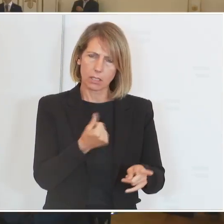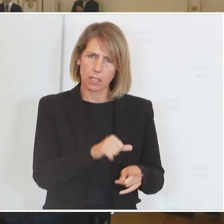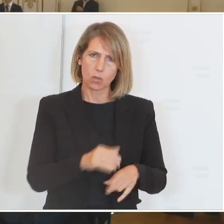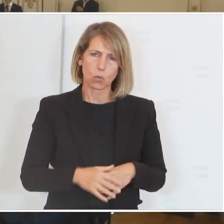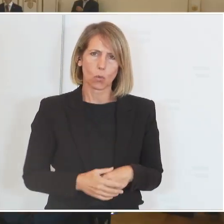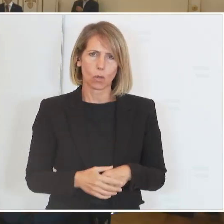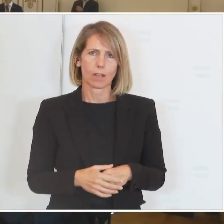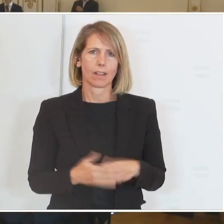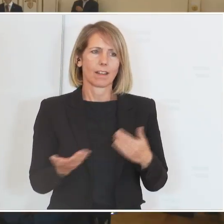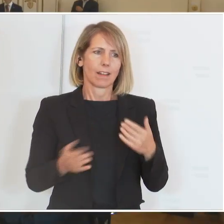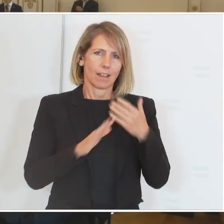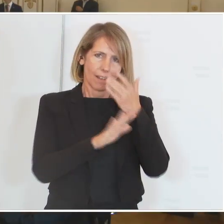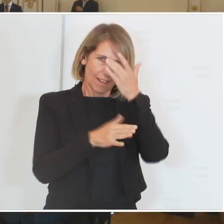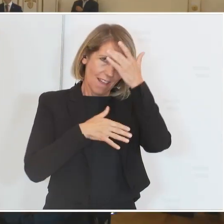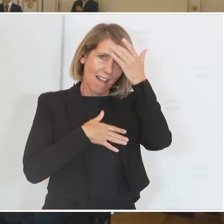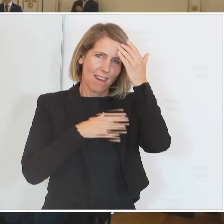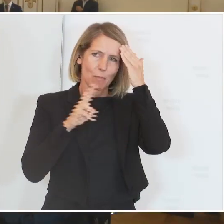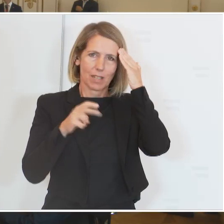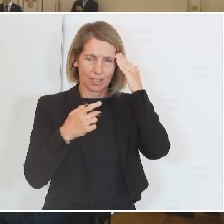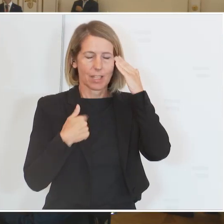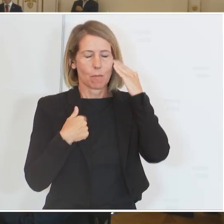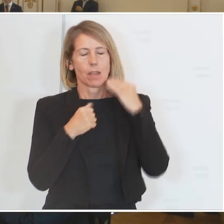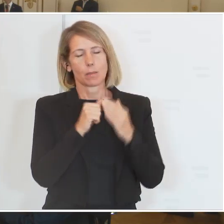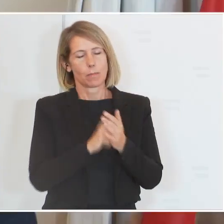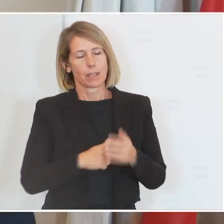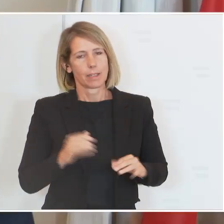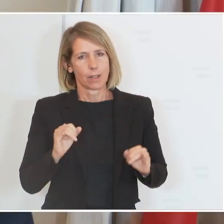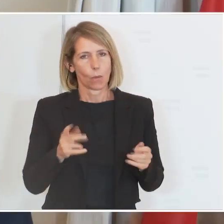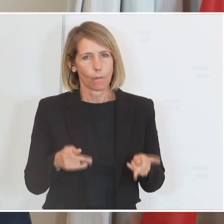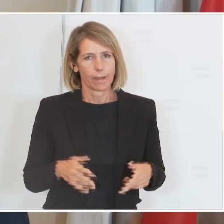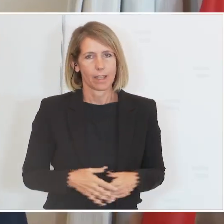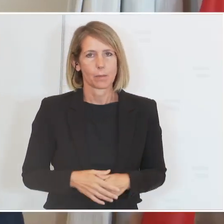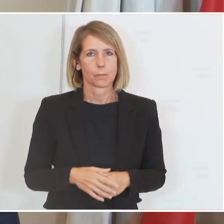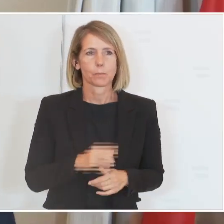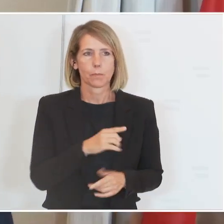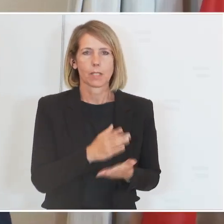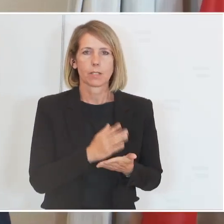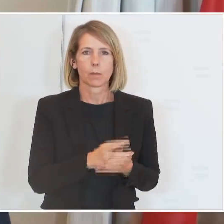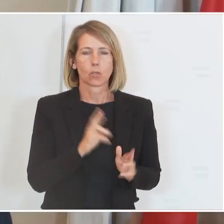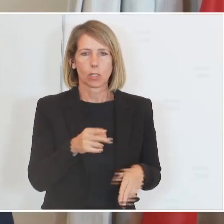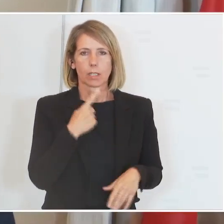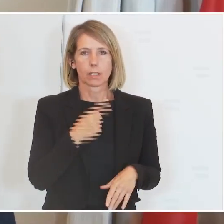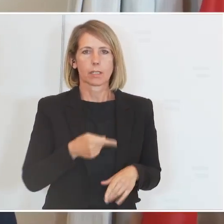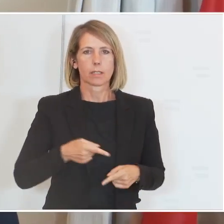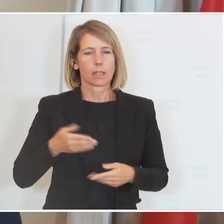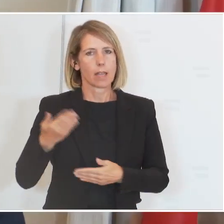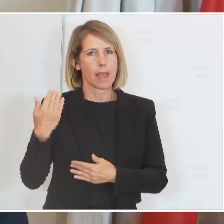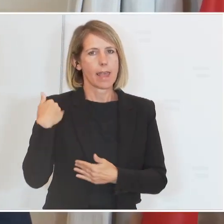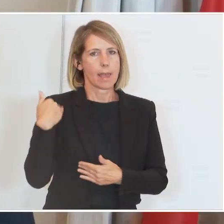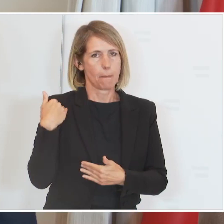Also dann fange ich mit Ihrem Lieblingsthema zum Schluss an. Sie haben schon es richtig betont, es ist die ehemalige